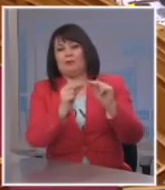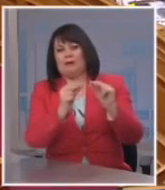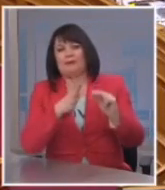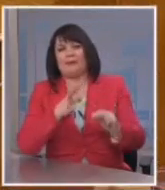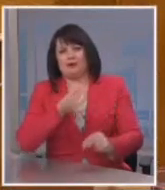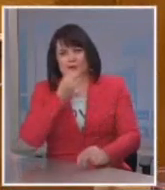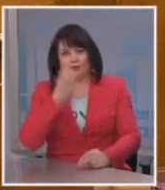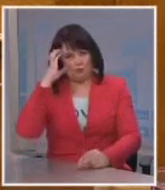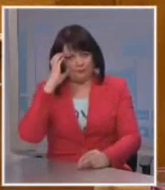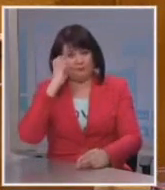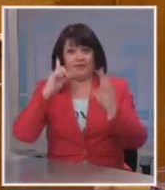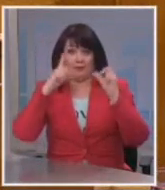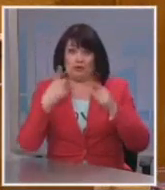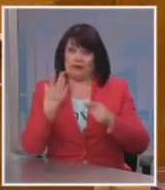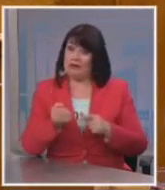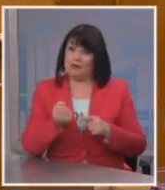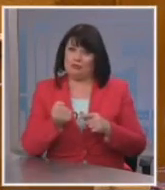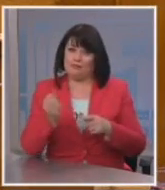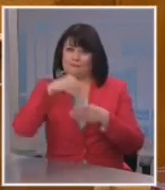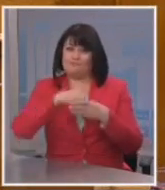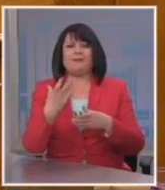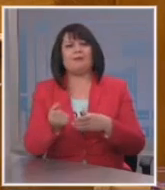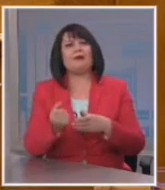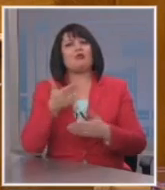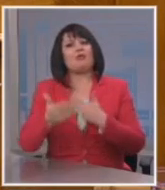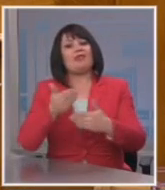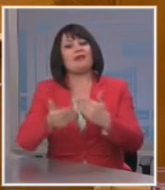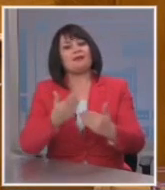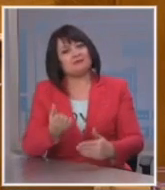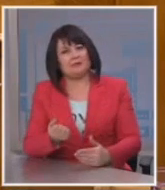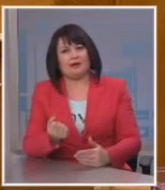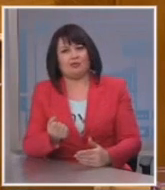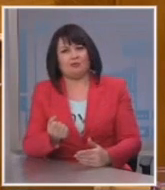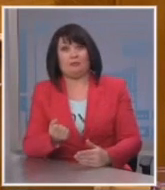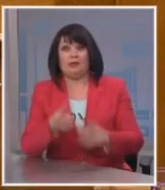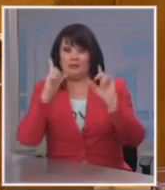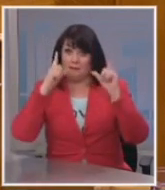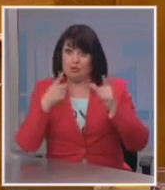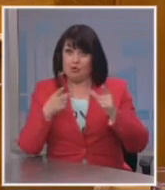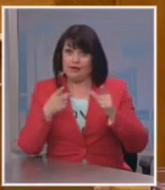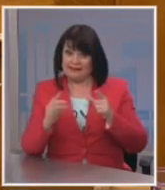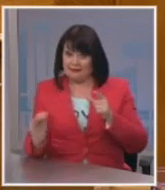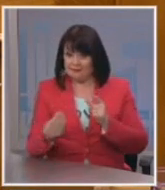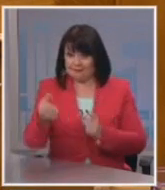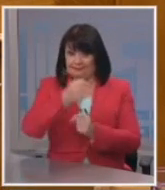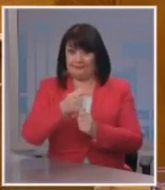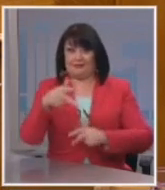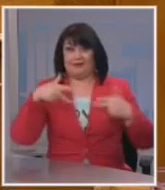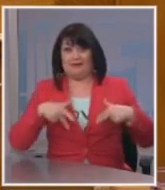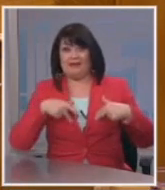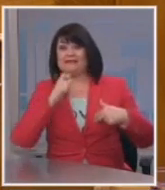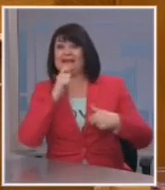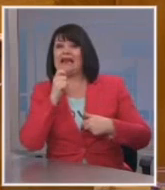Θα ήθελα να θυμίσω ότι στη δημοκρατία υπάρχουν διαδικασίες. Στη δημοκρατία δεν εκλέγουν κυβερνήσεις, ούτε οι εταιρείες